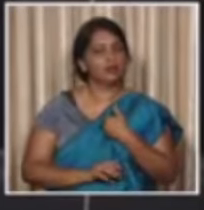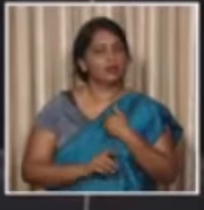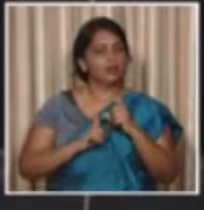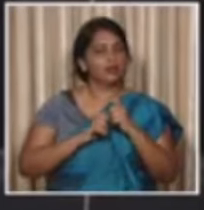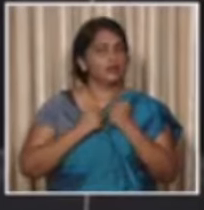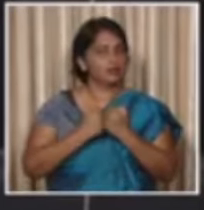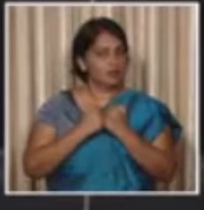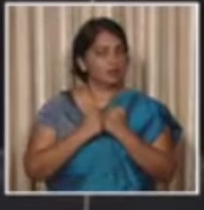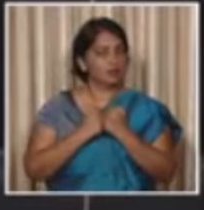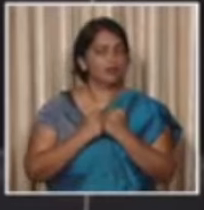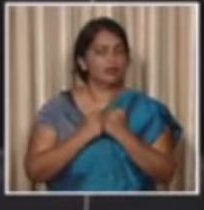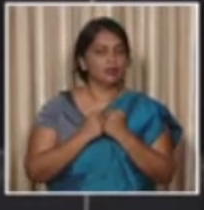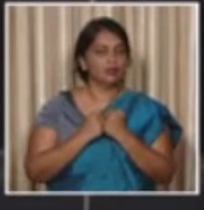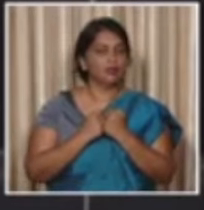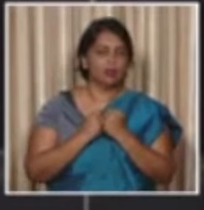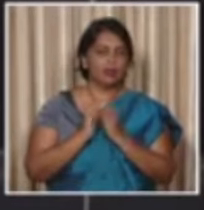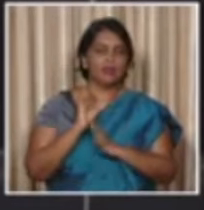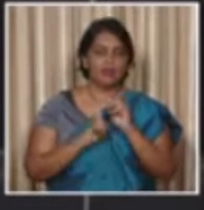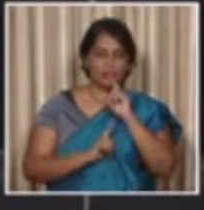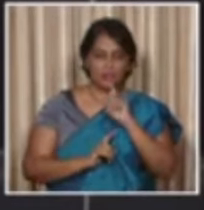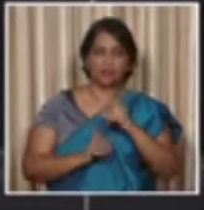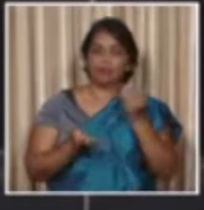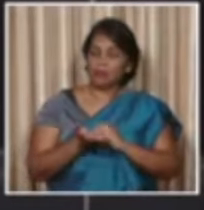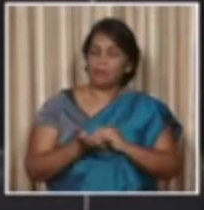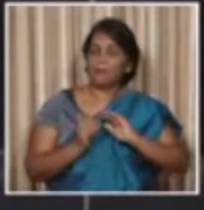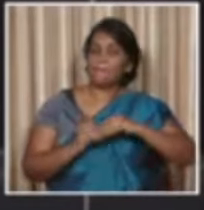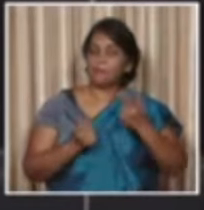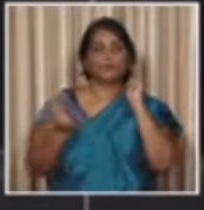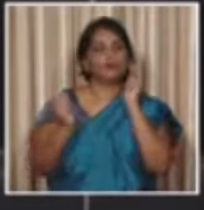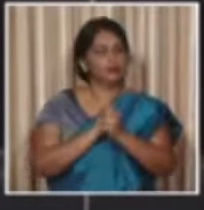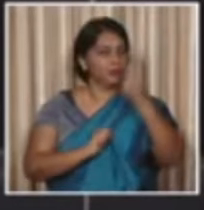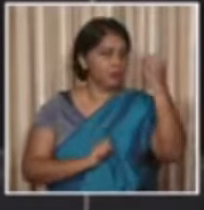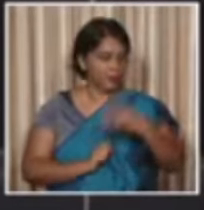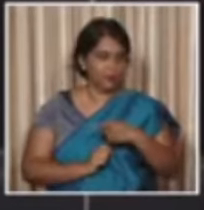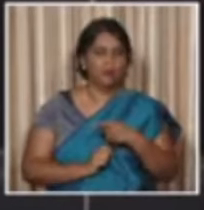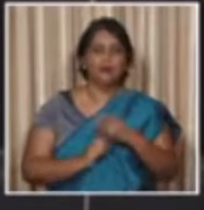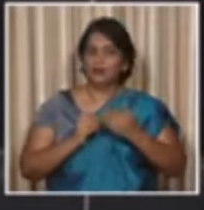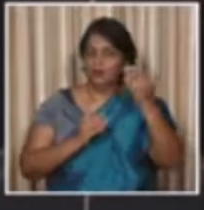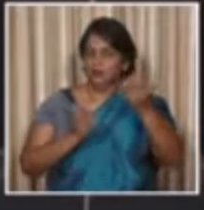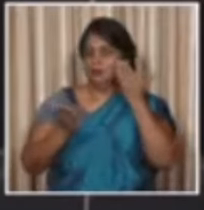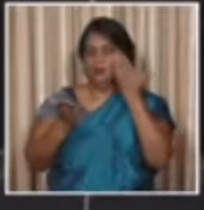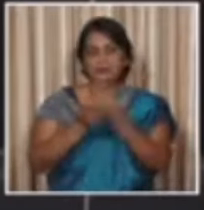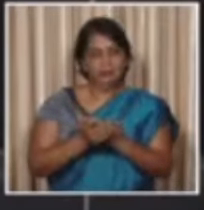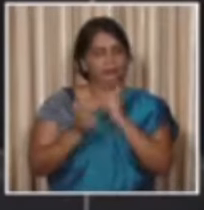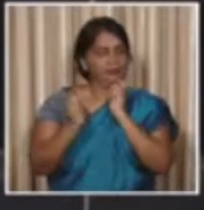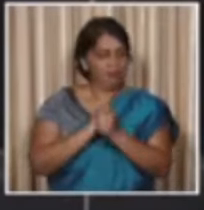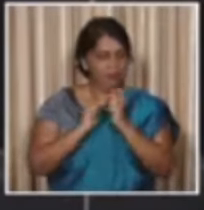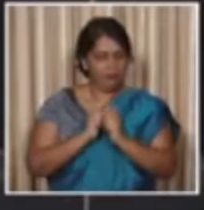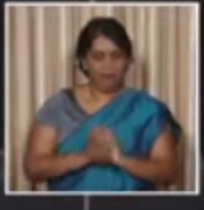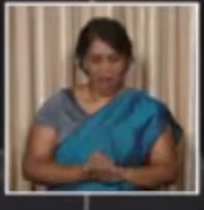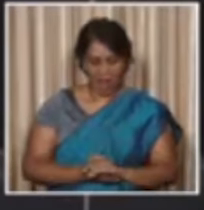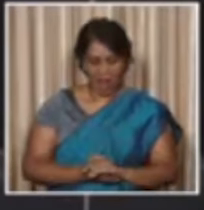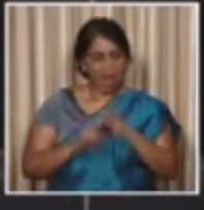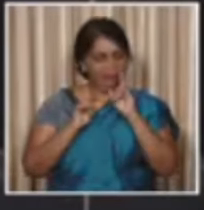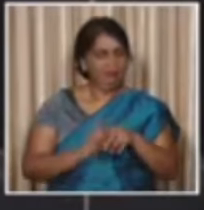අලසමතුමා නැකිලා කිව්ව පසුව වෙනමම සංශෝධනයන් ගේන දිනයකට ඉදිරිපත් කරනවා කියලා සංශෝධනය.